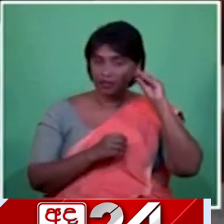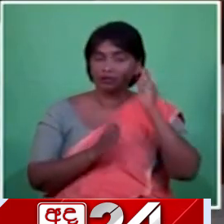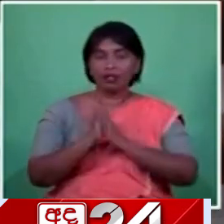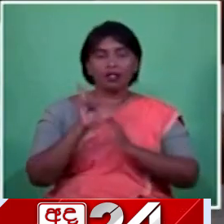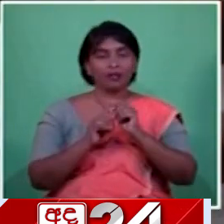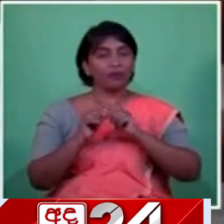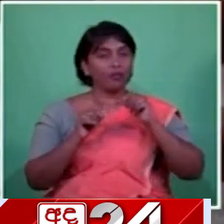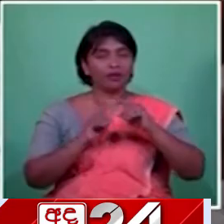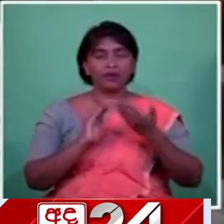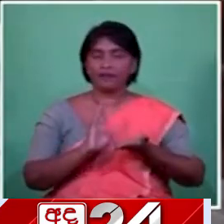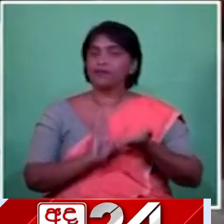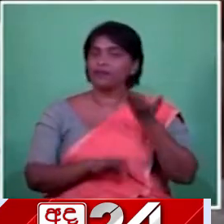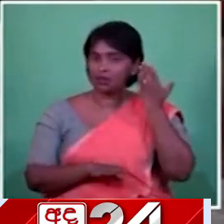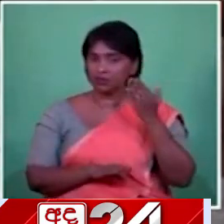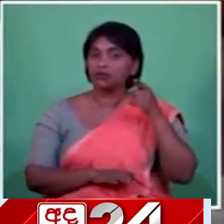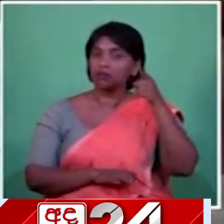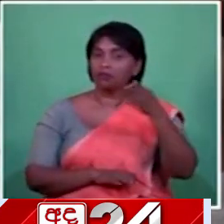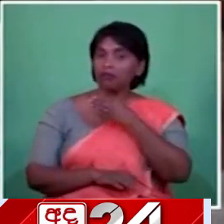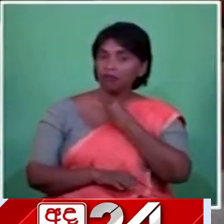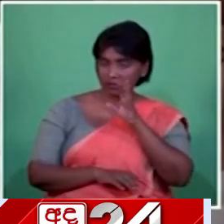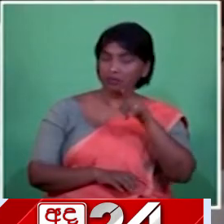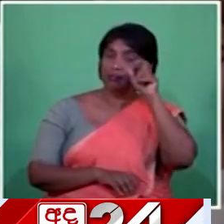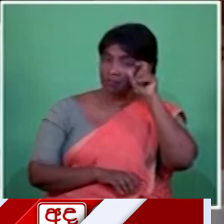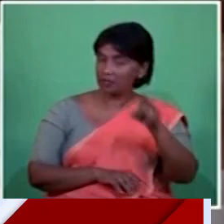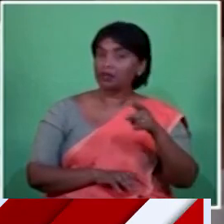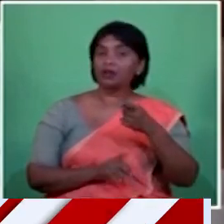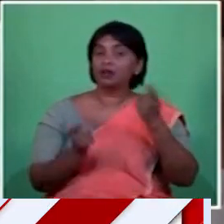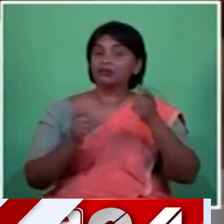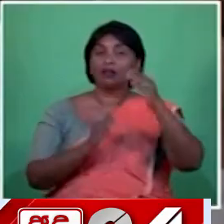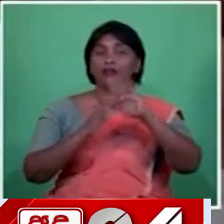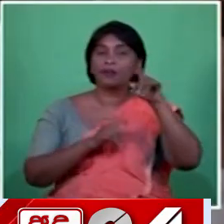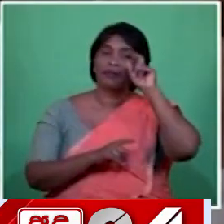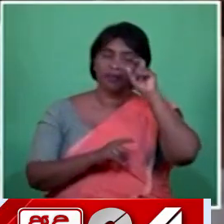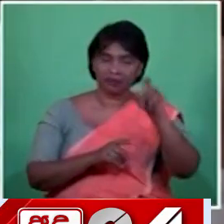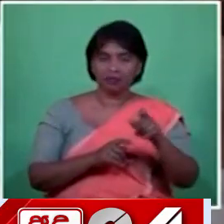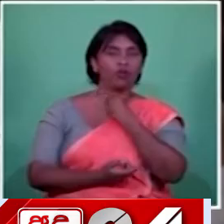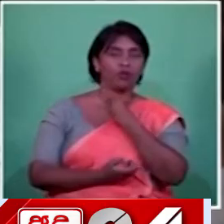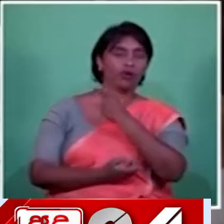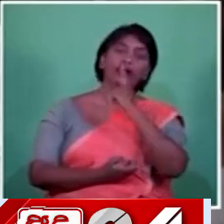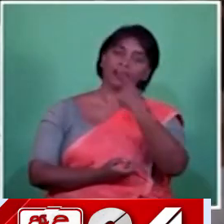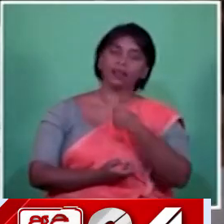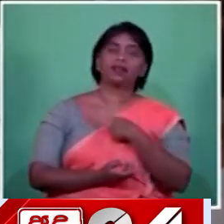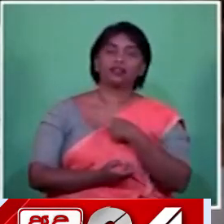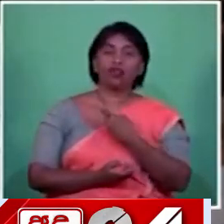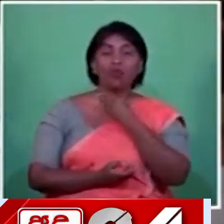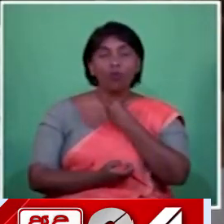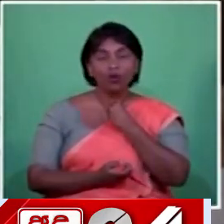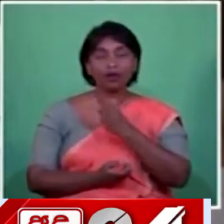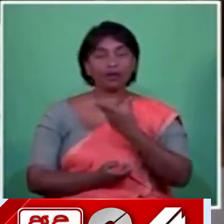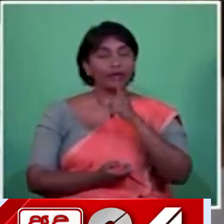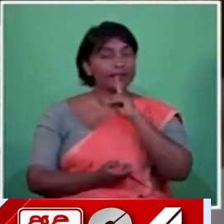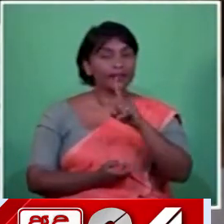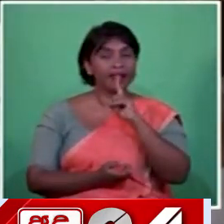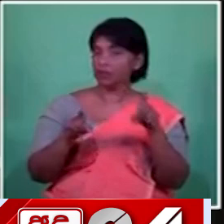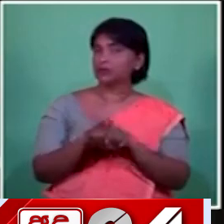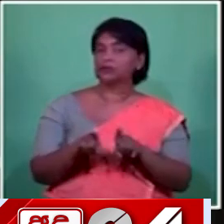මණ්ඩල රැස්වීමෙන් වැඩි කරා. ඔබ එයත් ව්‍යාජයද කියලා බලන්න ගිහිල්ලා බලන්න ගමකට. නොලැබුණොත් බොරුවට ව්‍යාජ කියන වචනේ